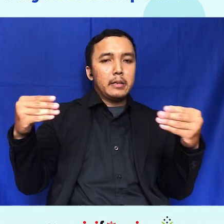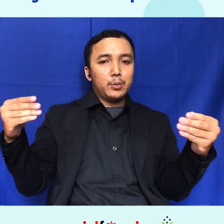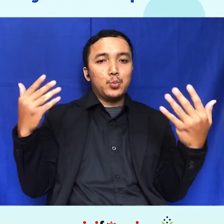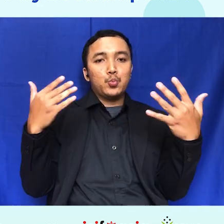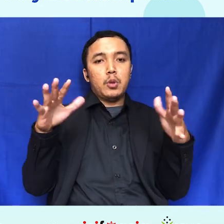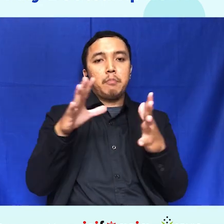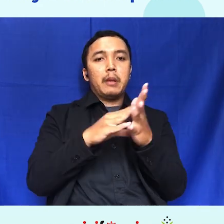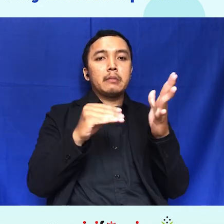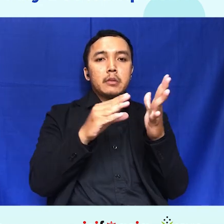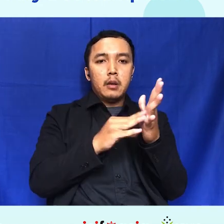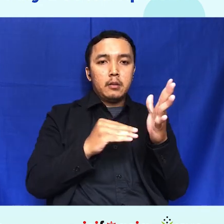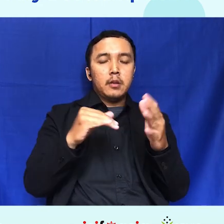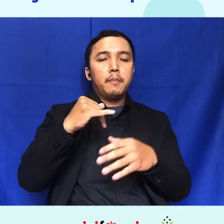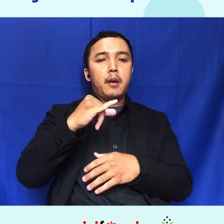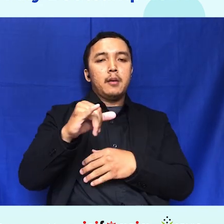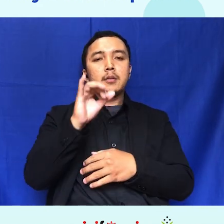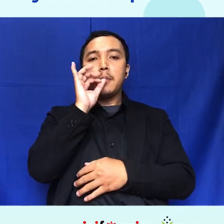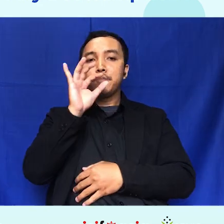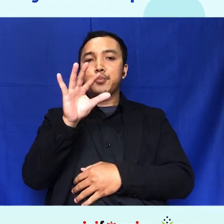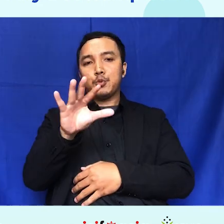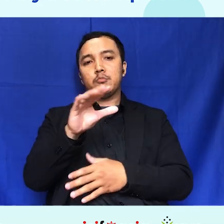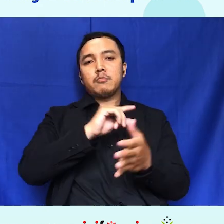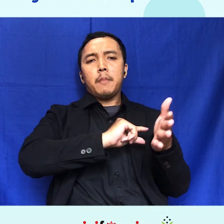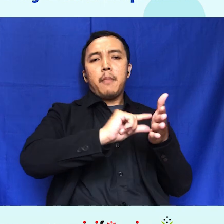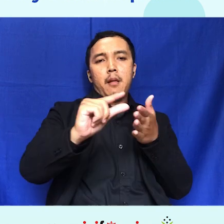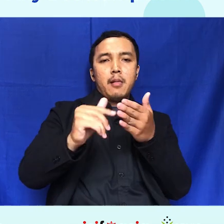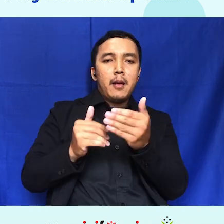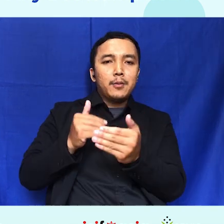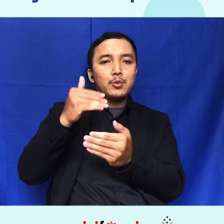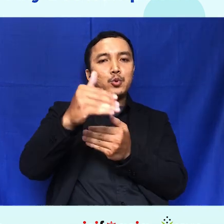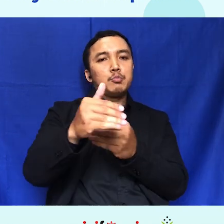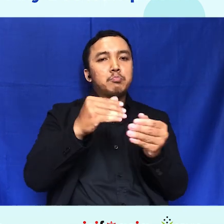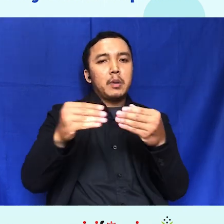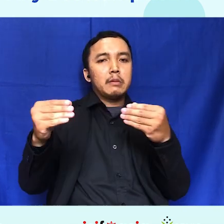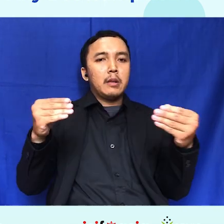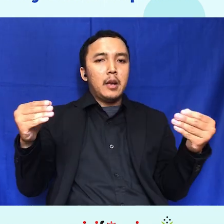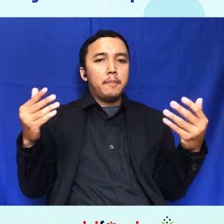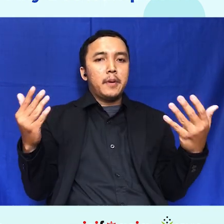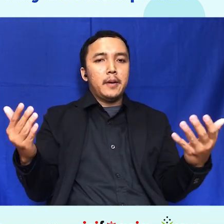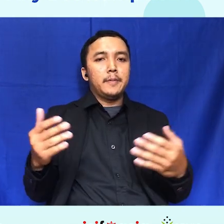label yang menyebutkan nama materi selanjutnya dan sesudahnya.